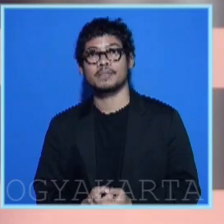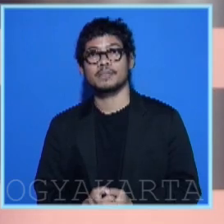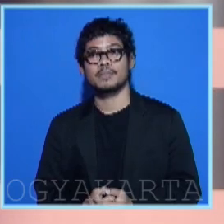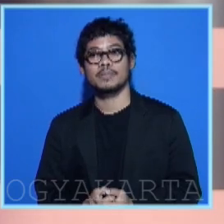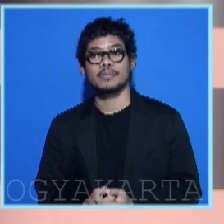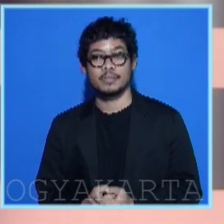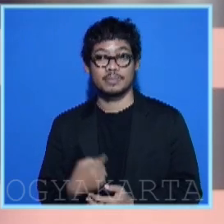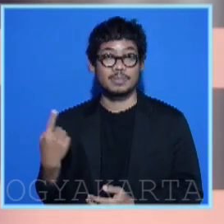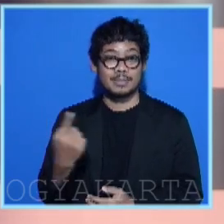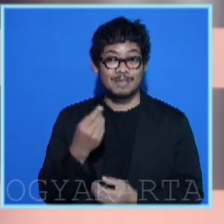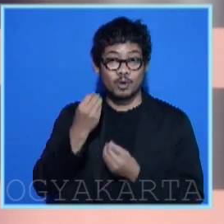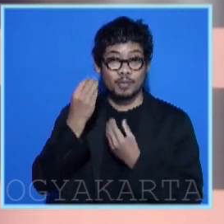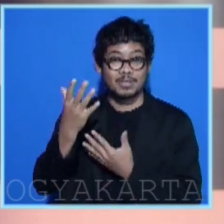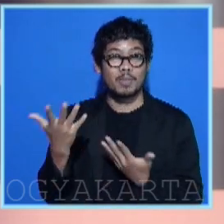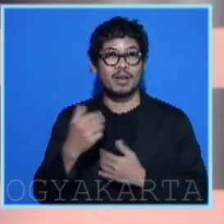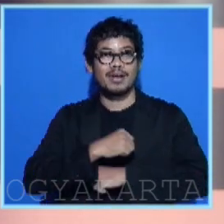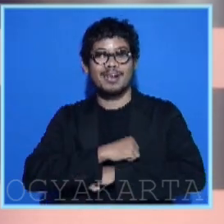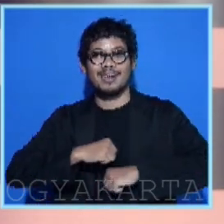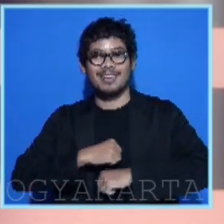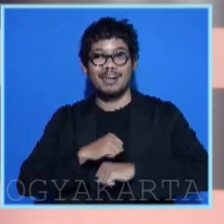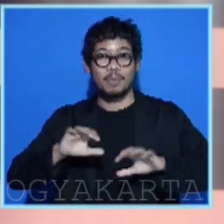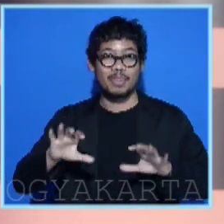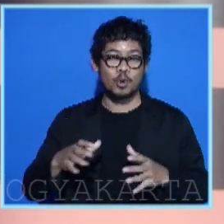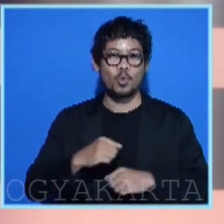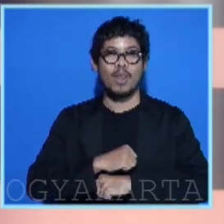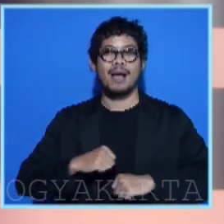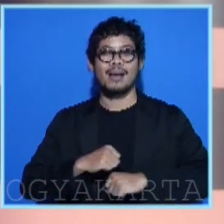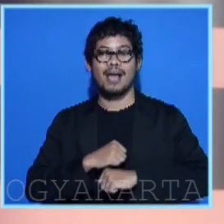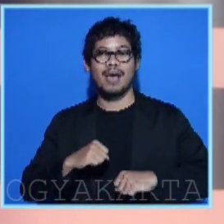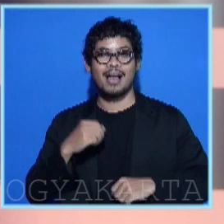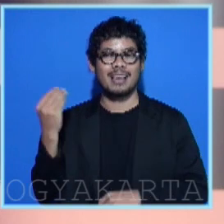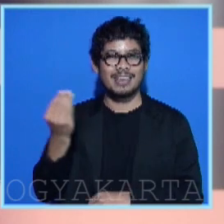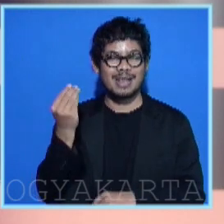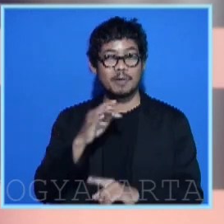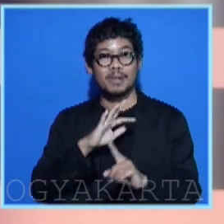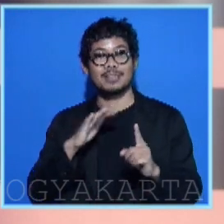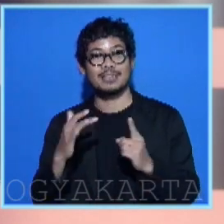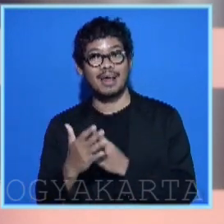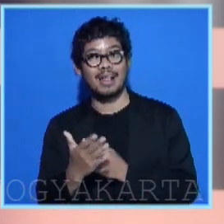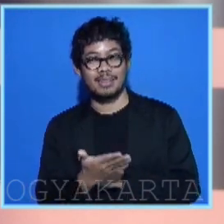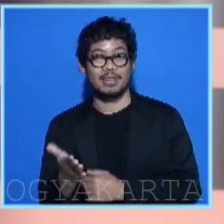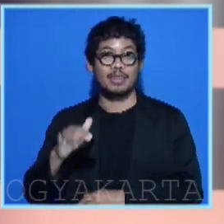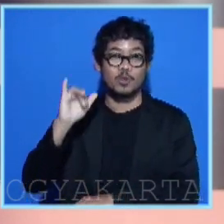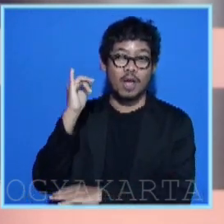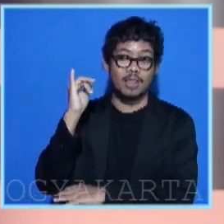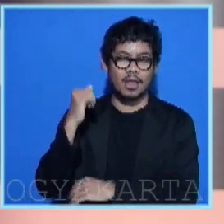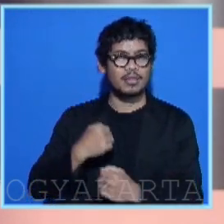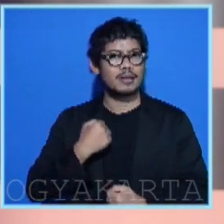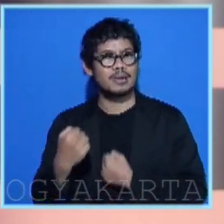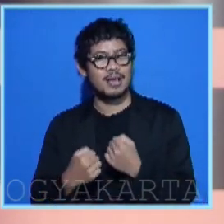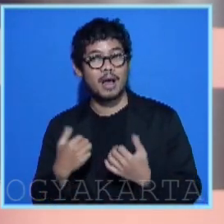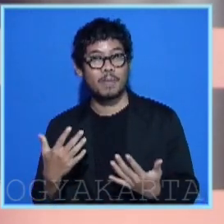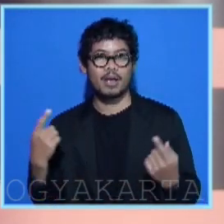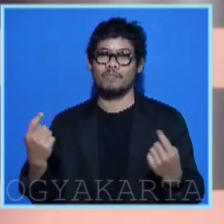kita berali ke informasi olahraga saudara Komite Olahraga rekreasi masyarakat Indonesia kormi DIY menggelar festival olahraga masyarakat daerah